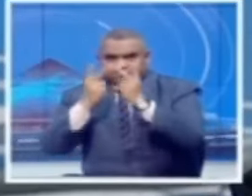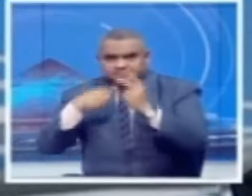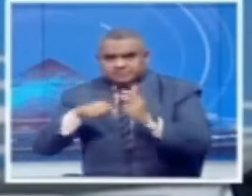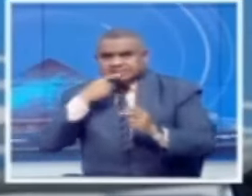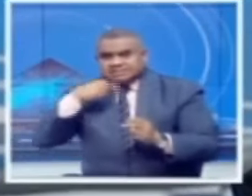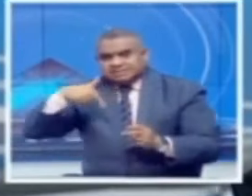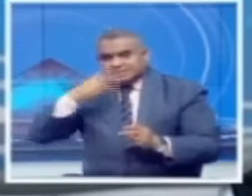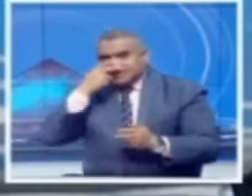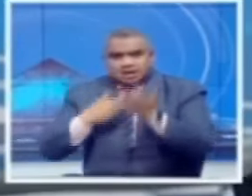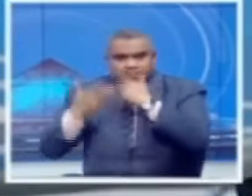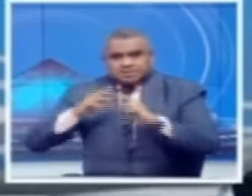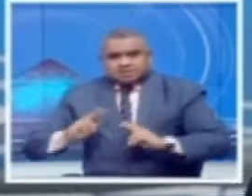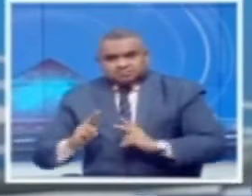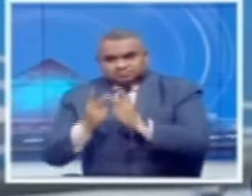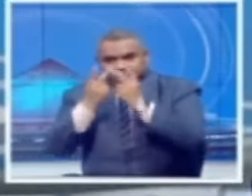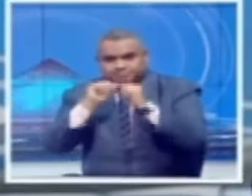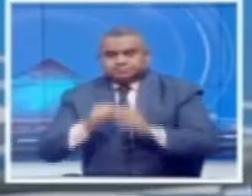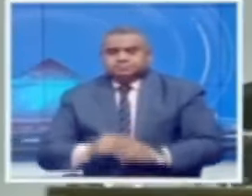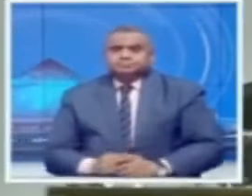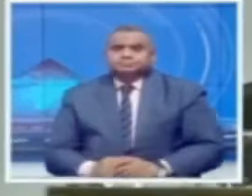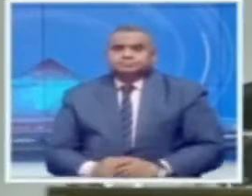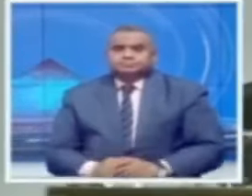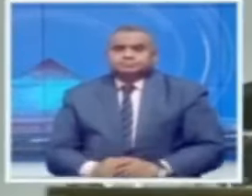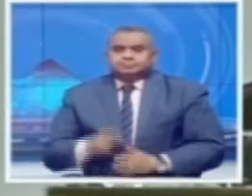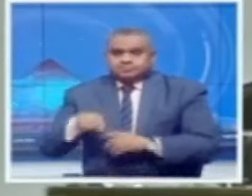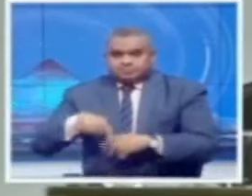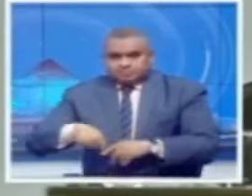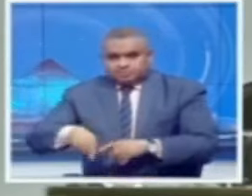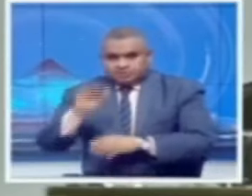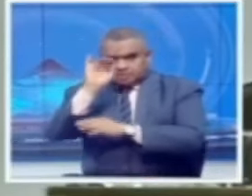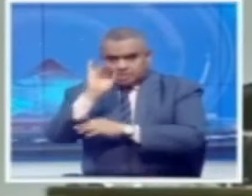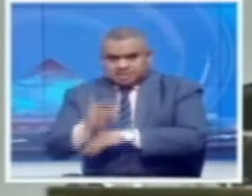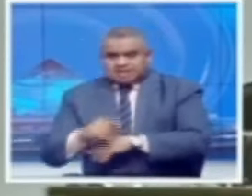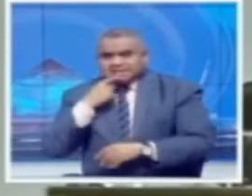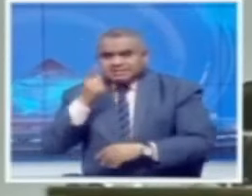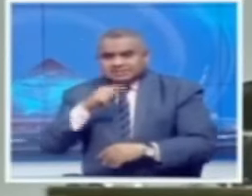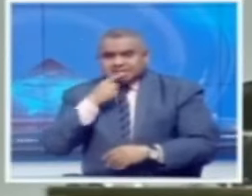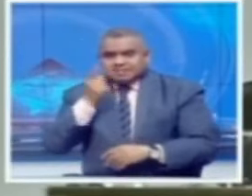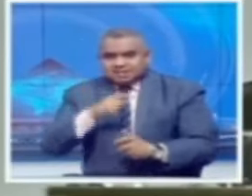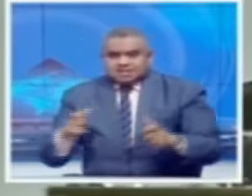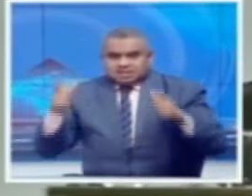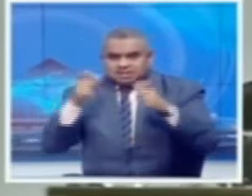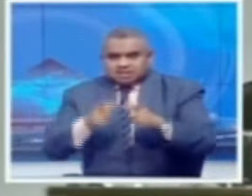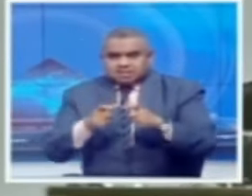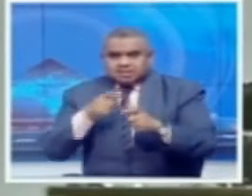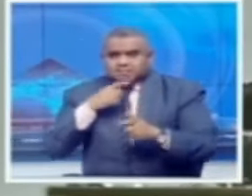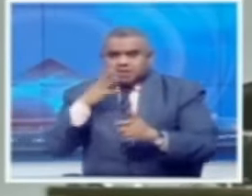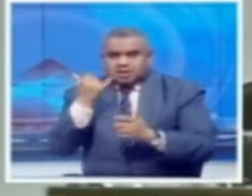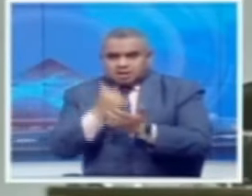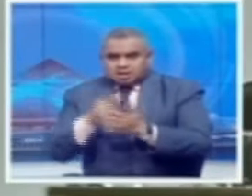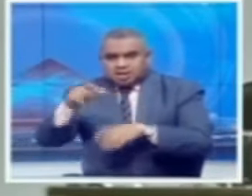خلال السنوات الست الماضية. تأتي استضافة مصر لاجتماعات هذا العام في ضوء أنها أولا من